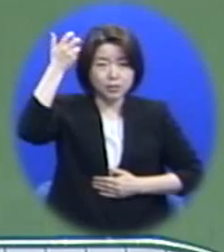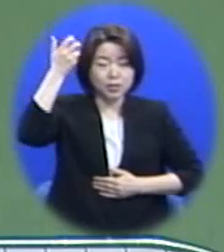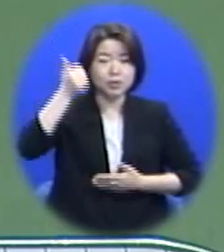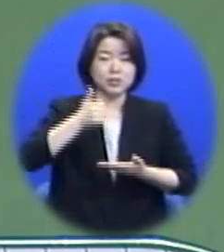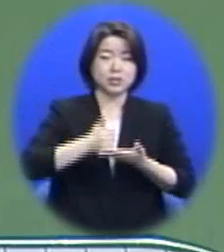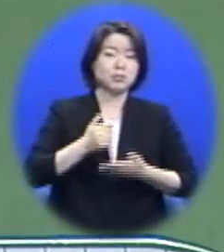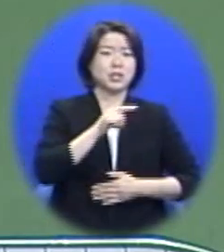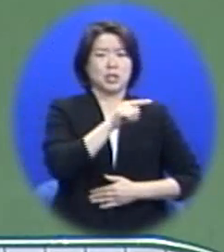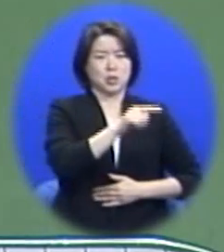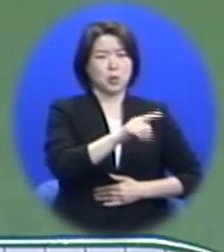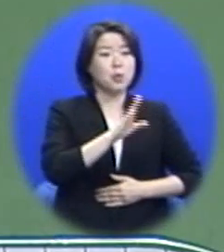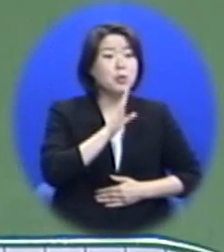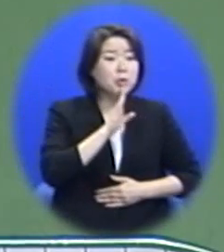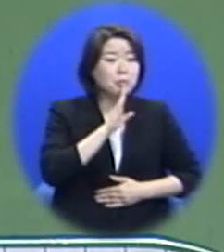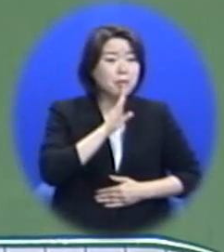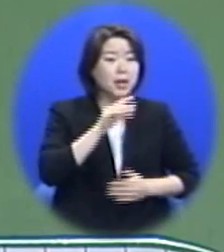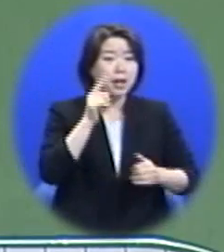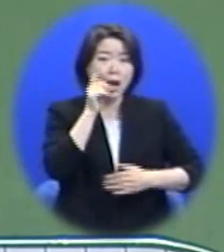정말 악을